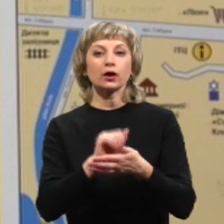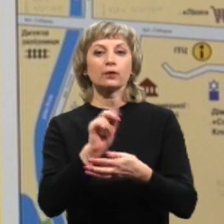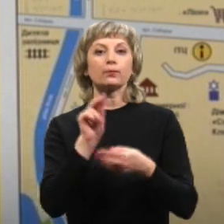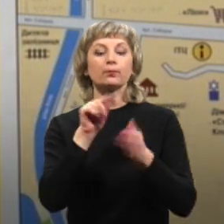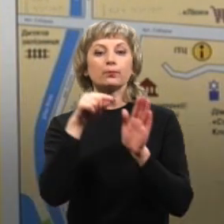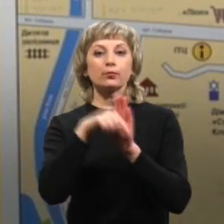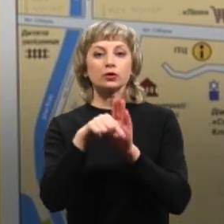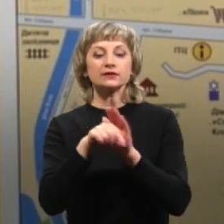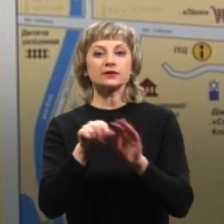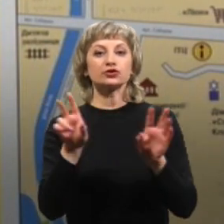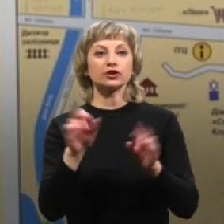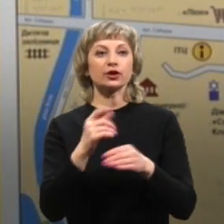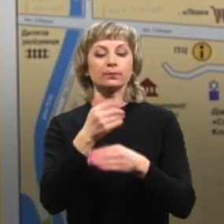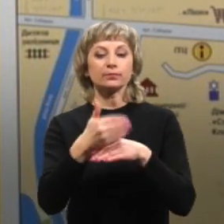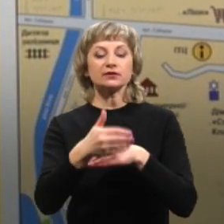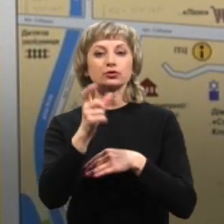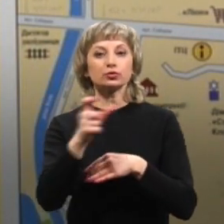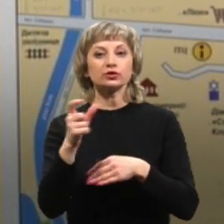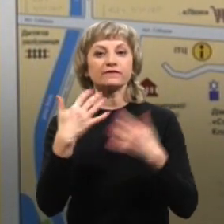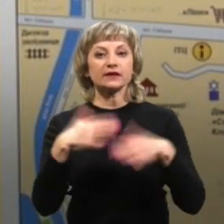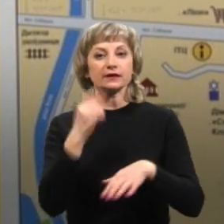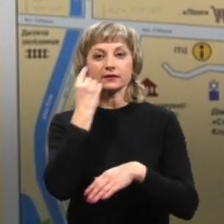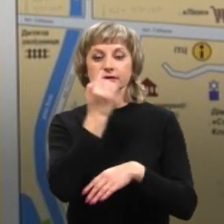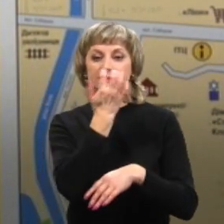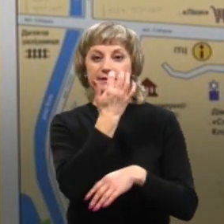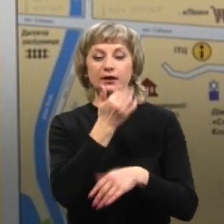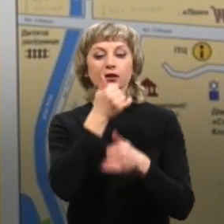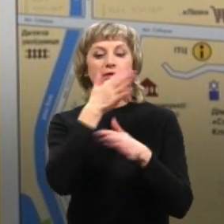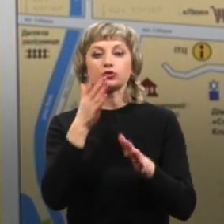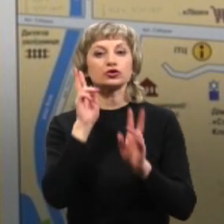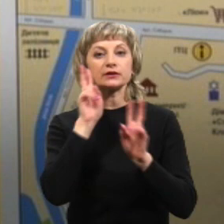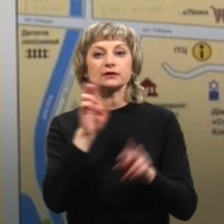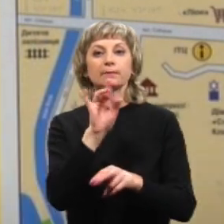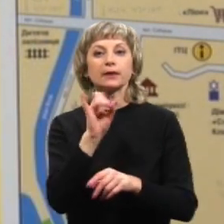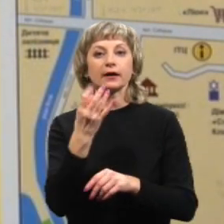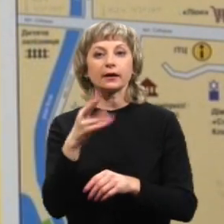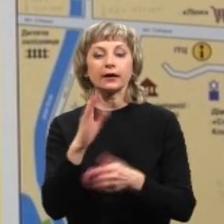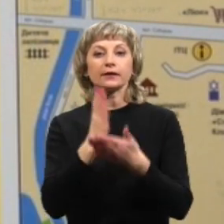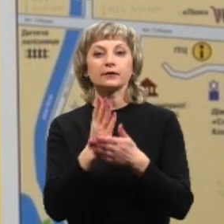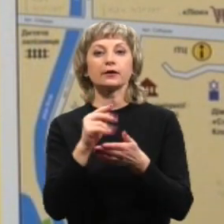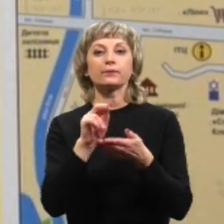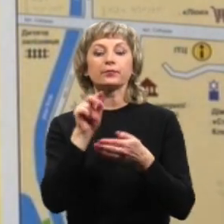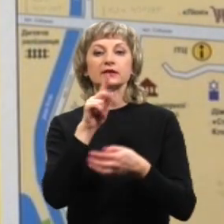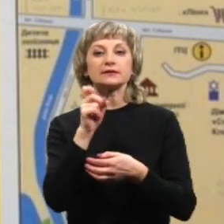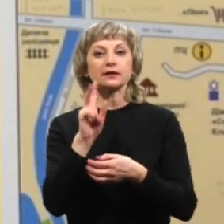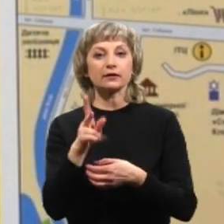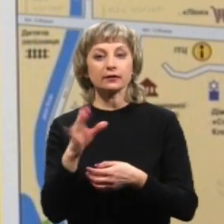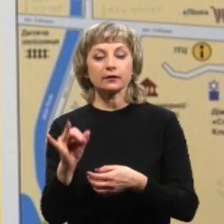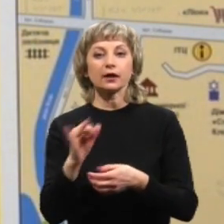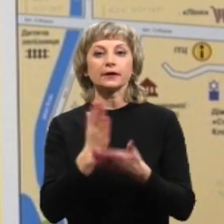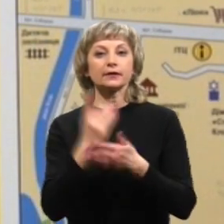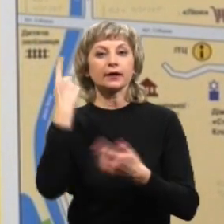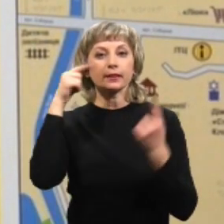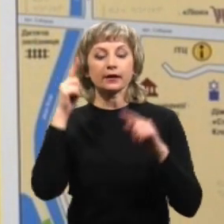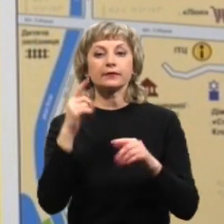що пізно люди, які пізно втратили зір, вони не можуть не знати Брайля, тому є позначки. Ось є легенда,